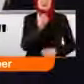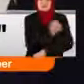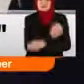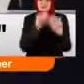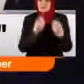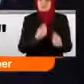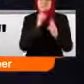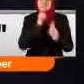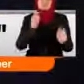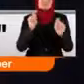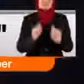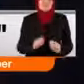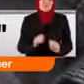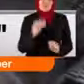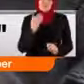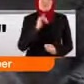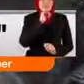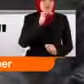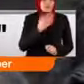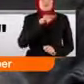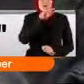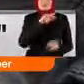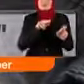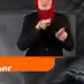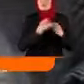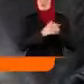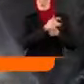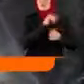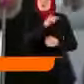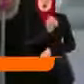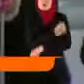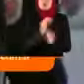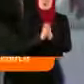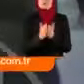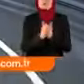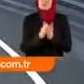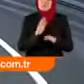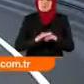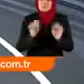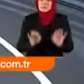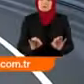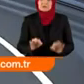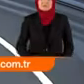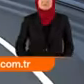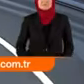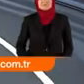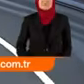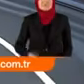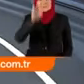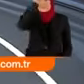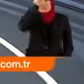yineliyor İtalya ve Fransa gibi ülkeler s aşı pasaportu uygulamalarına başladı bile İstanbul